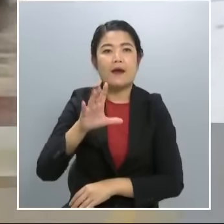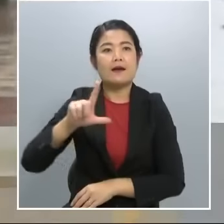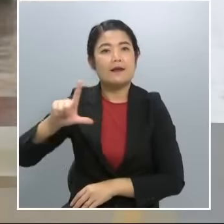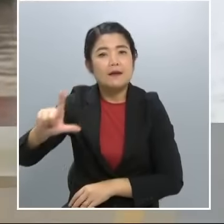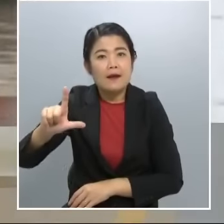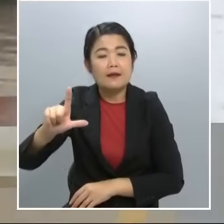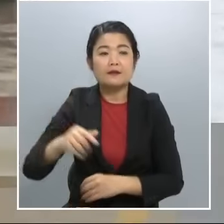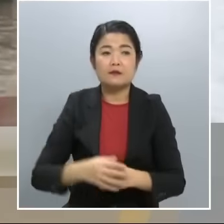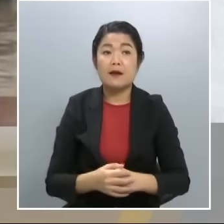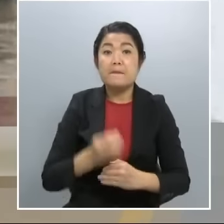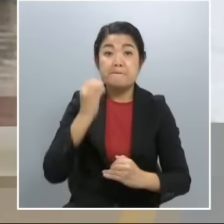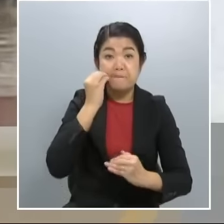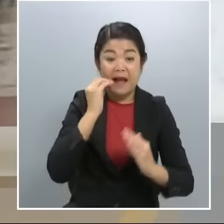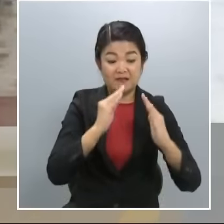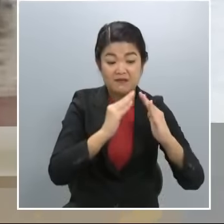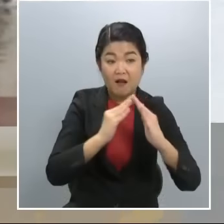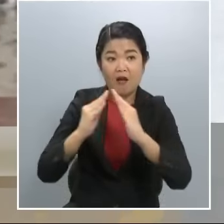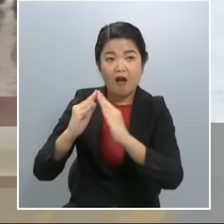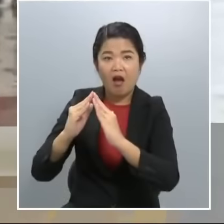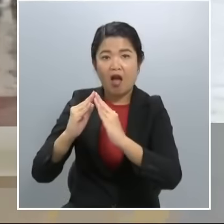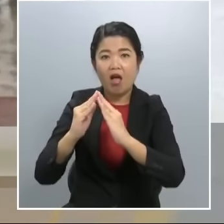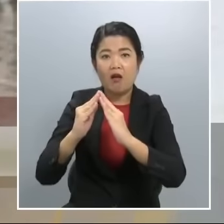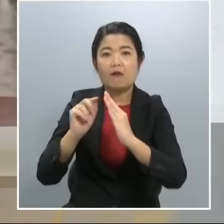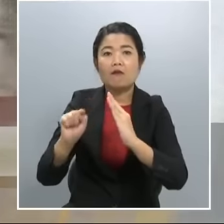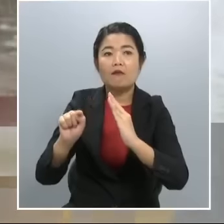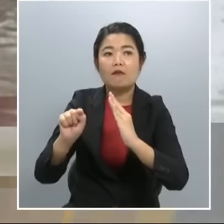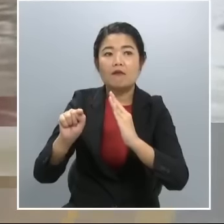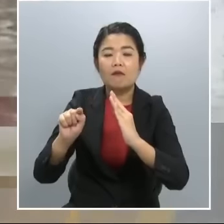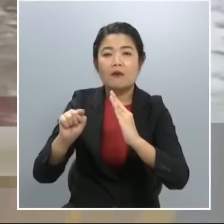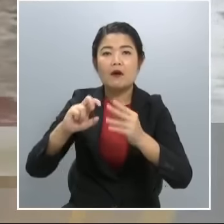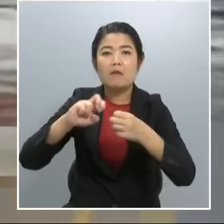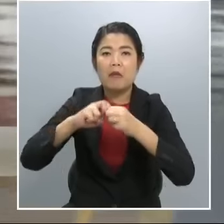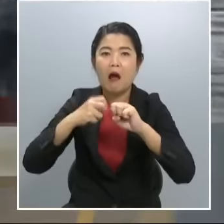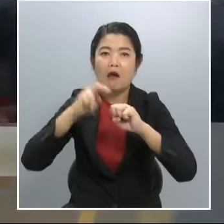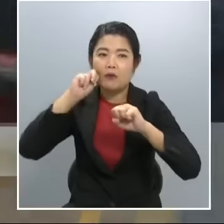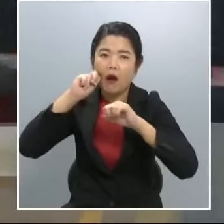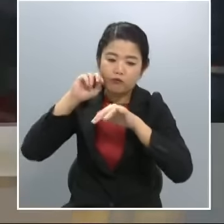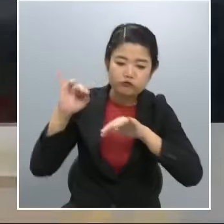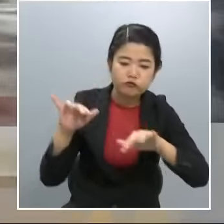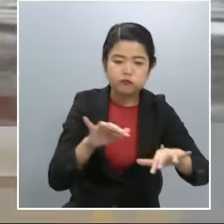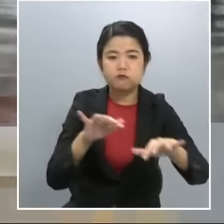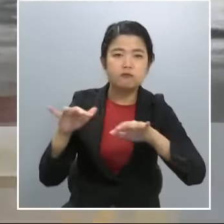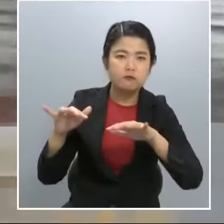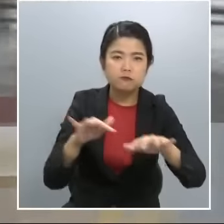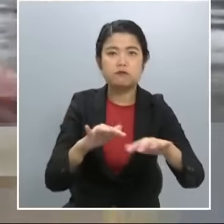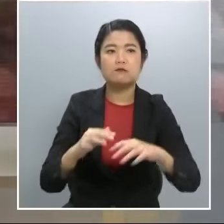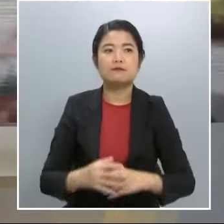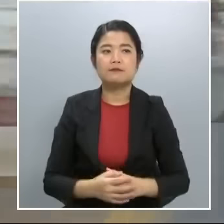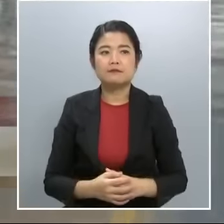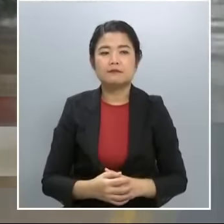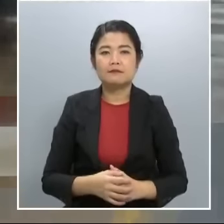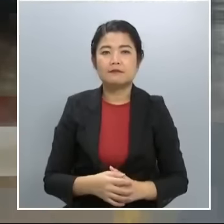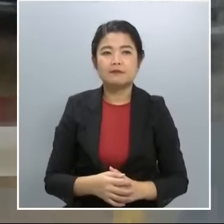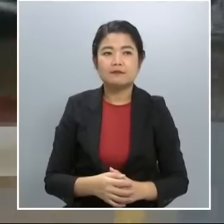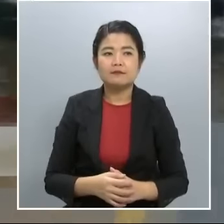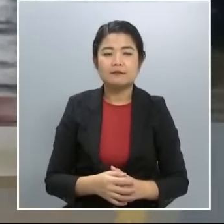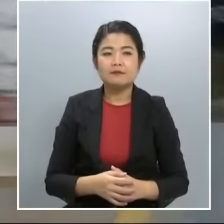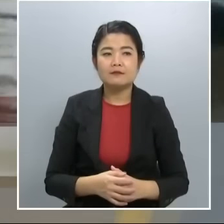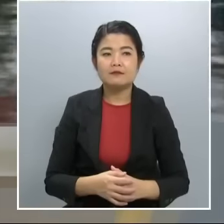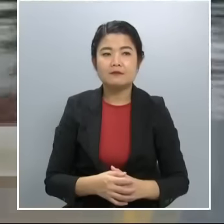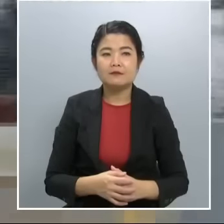หลังคาเรือนบางจุดเนี่ยมันต่ำค่ะมันก็มีปัญหาอย่างที่บอกไปแม้กระทั่ง